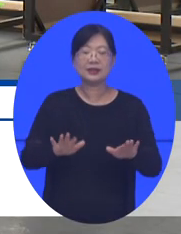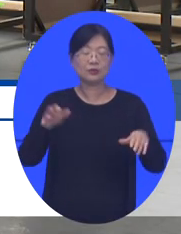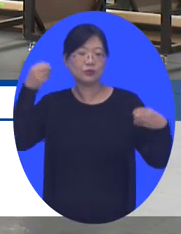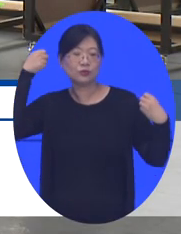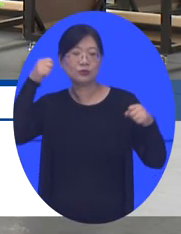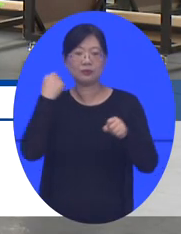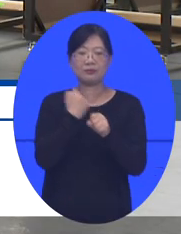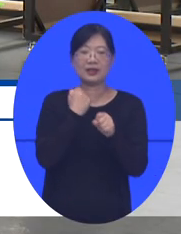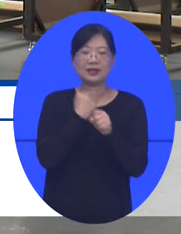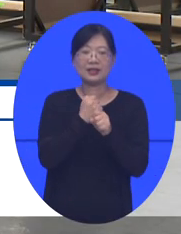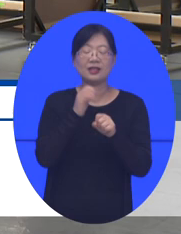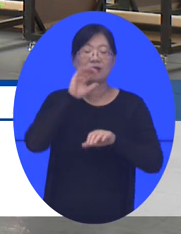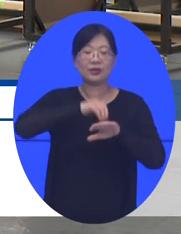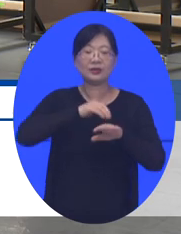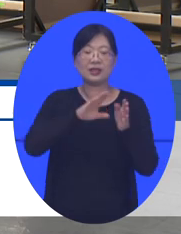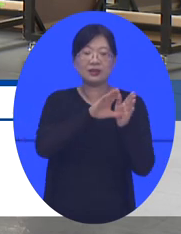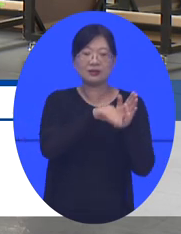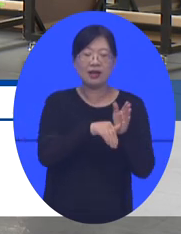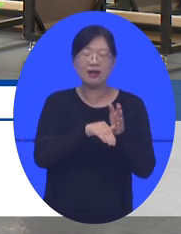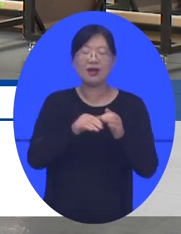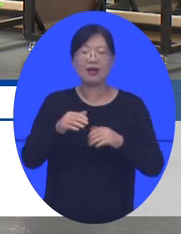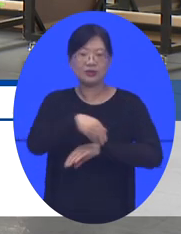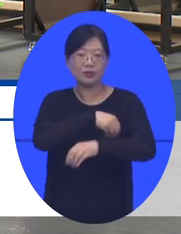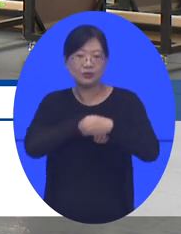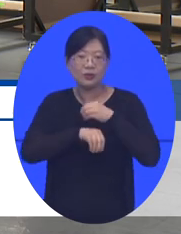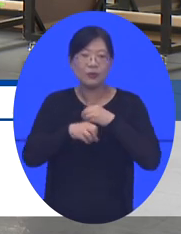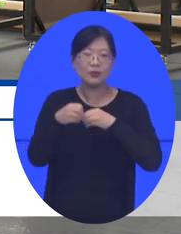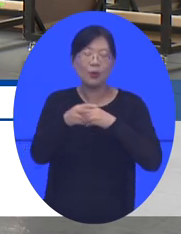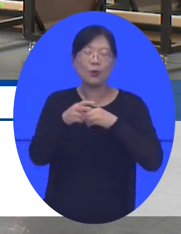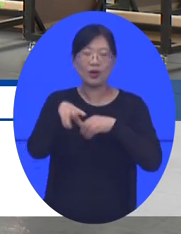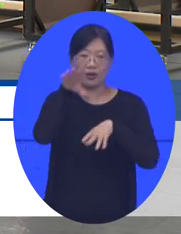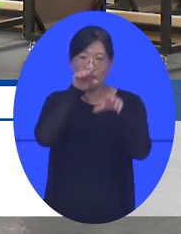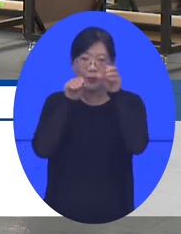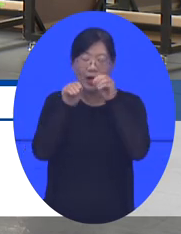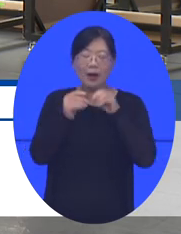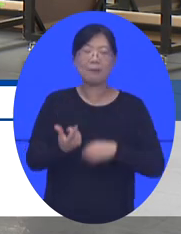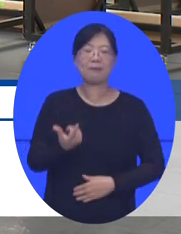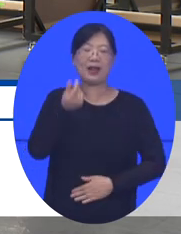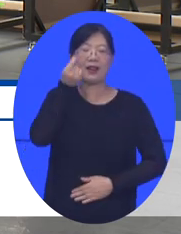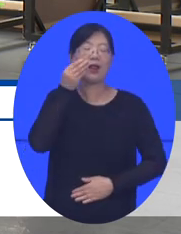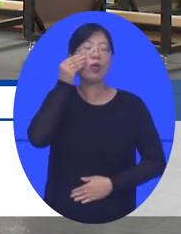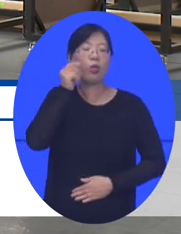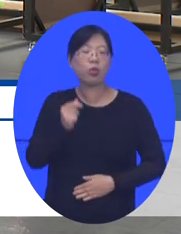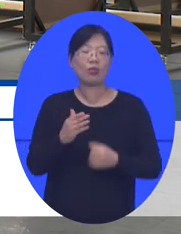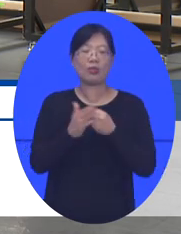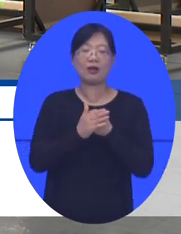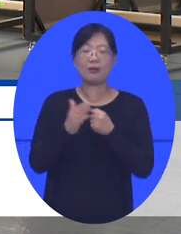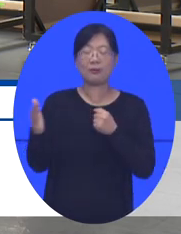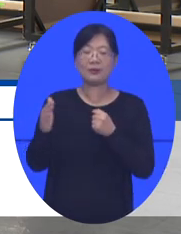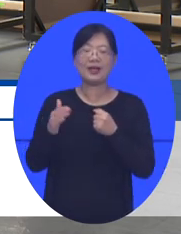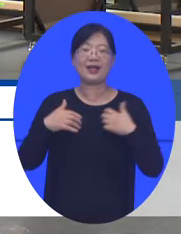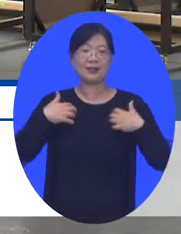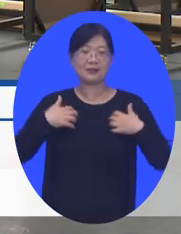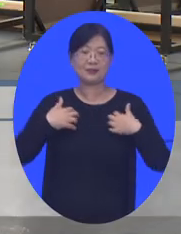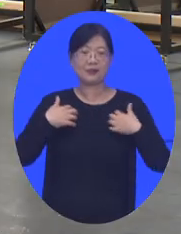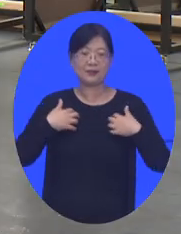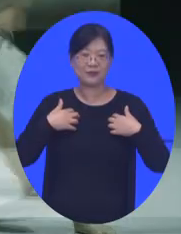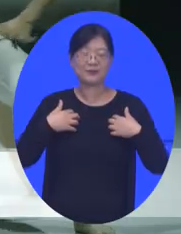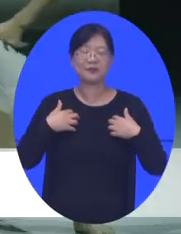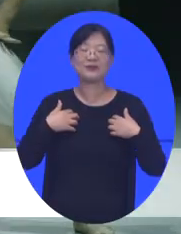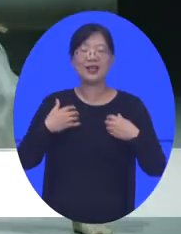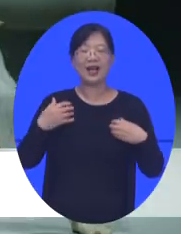있어서 굉장히 적극적으로 임해주시고 받아들이는데도 굉장히 빠르셔가지고 되게 즐겁게 작업을 하고